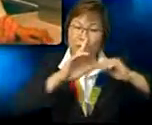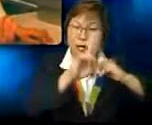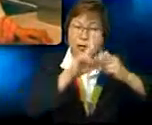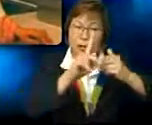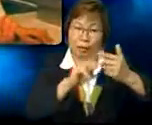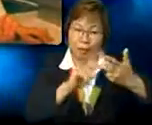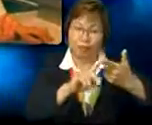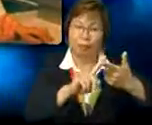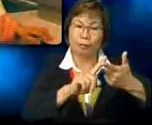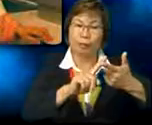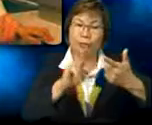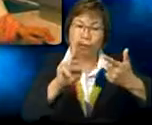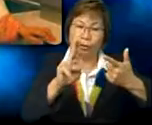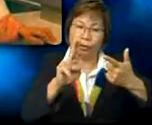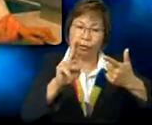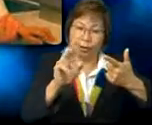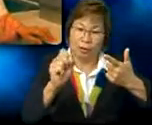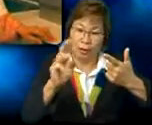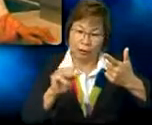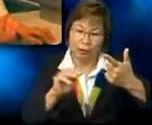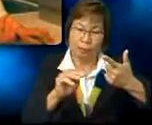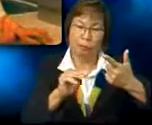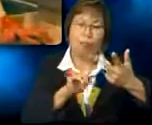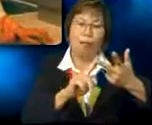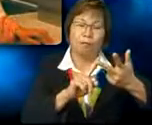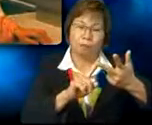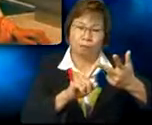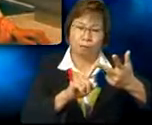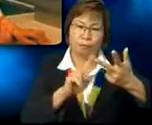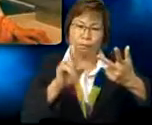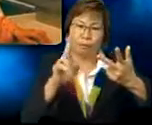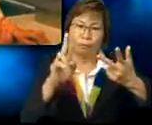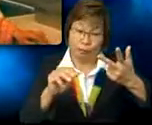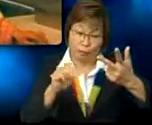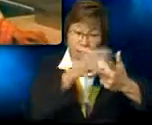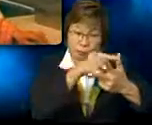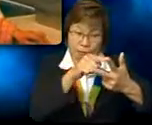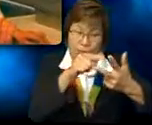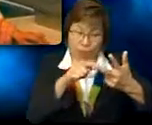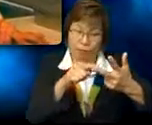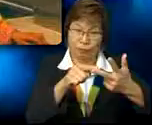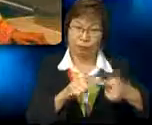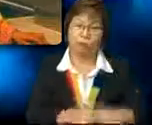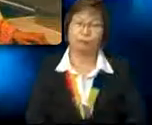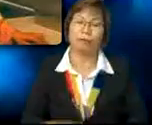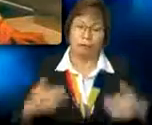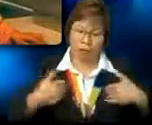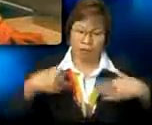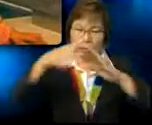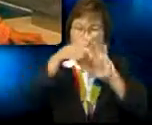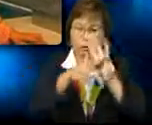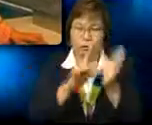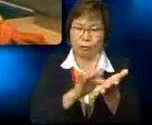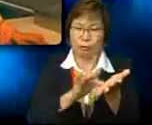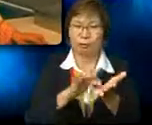UKM, Universiti Sains di Kubang Krian dan juga Universiti Malaya ada kursus